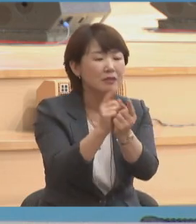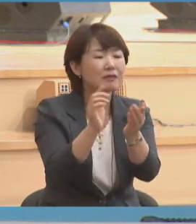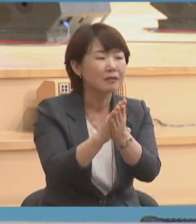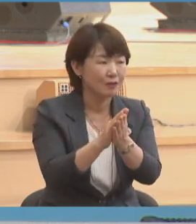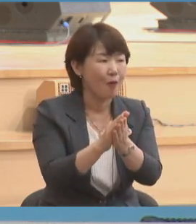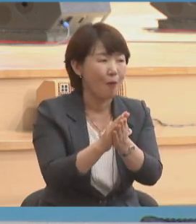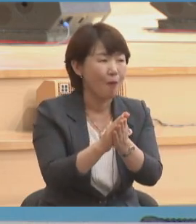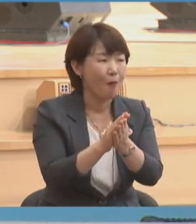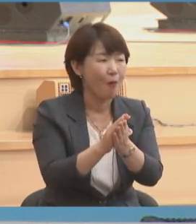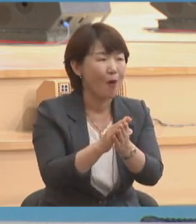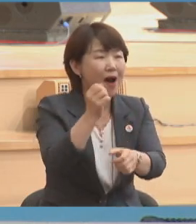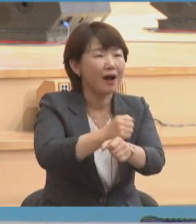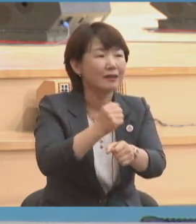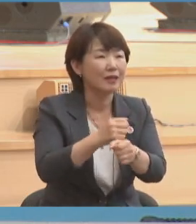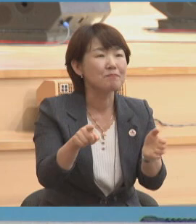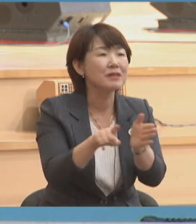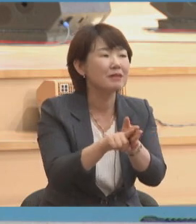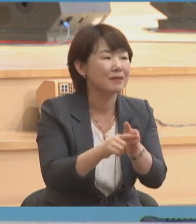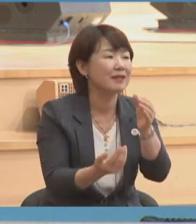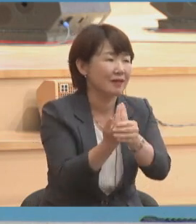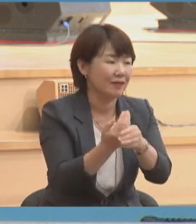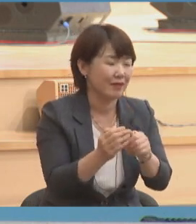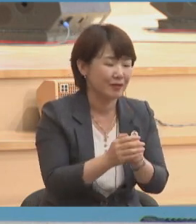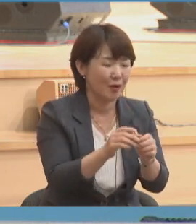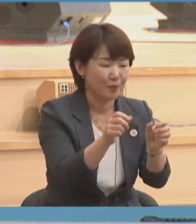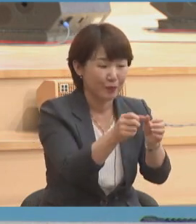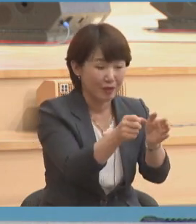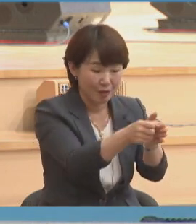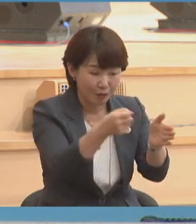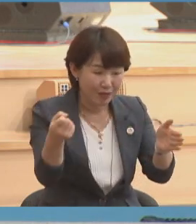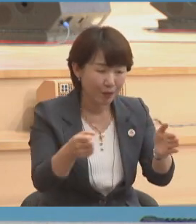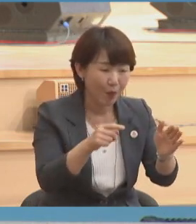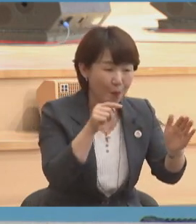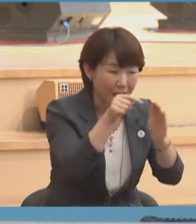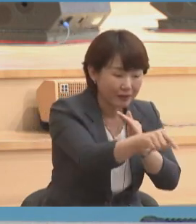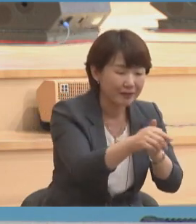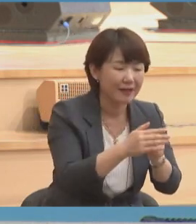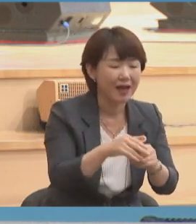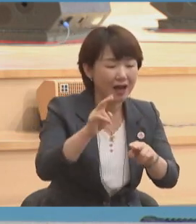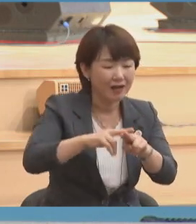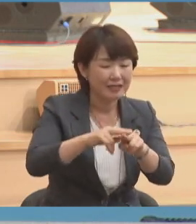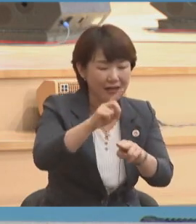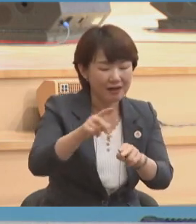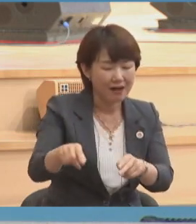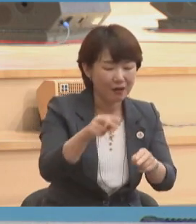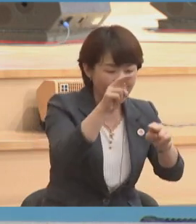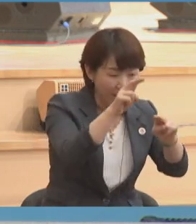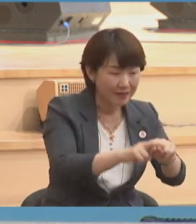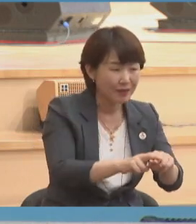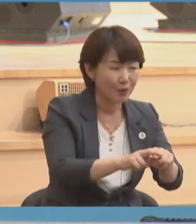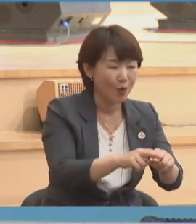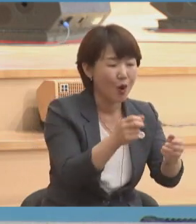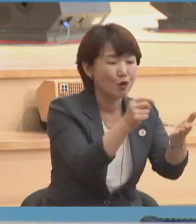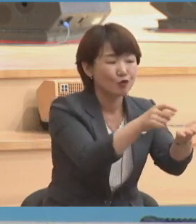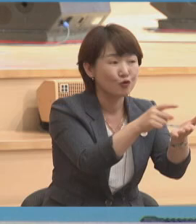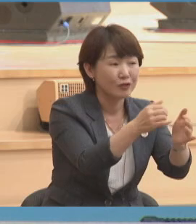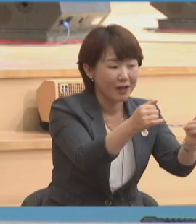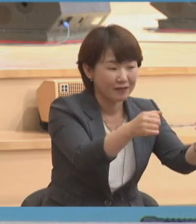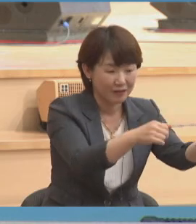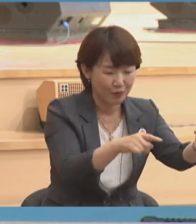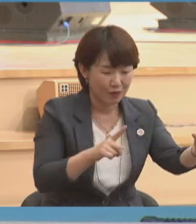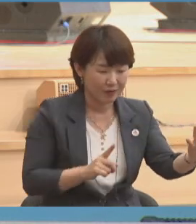믿음을 주신 것이다. 밖으로 나간 그는 의자를 하나 가져다가 주술사 정면으로 놓고 앉으며 이렇게 말했다.